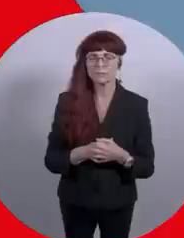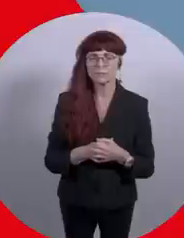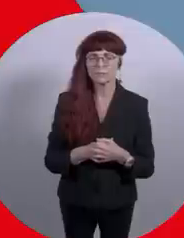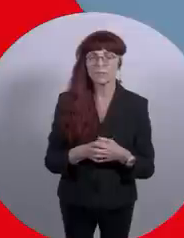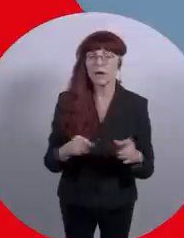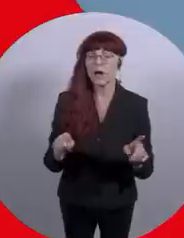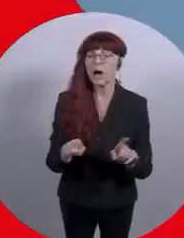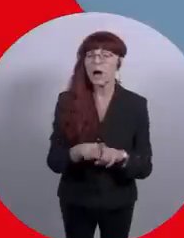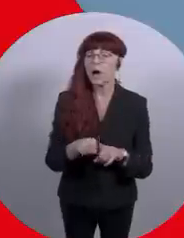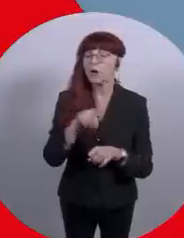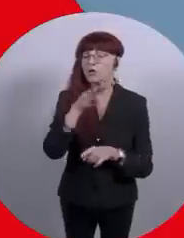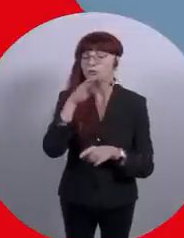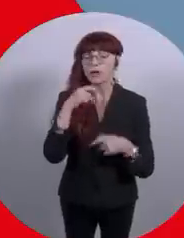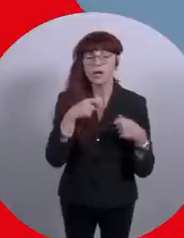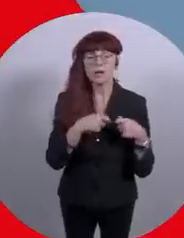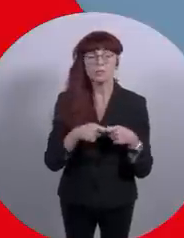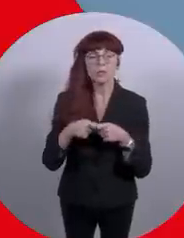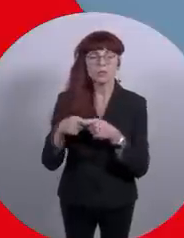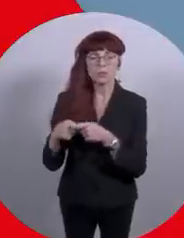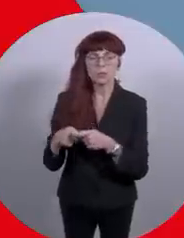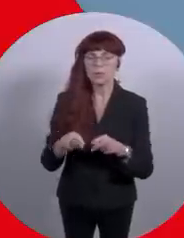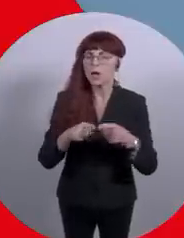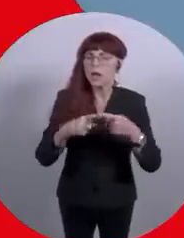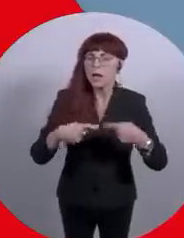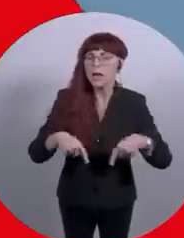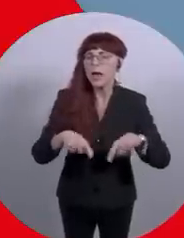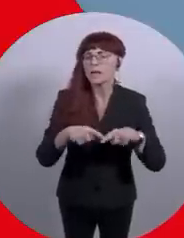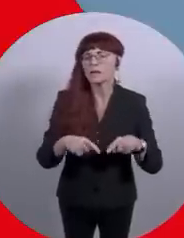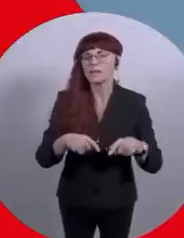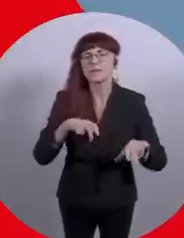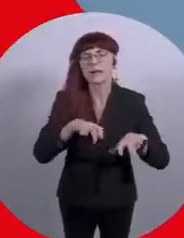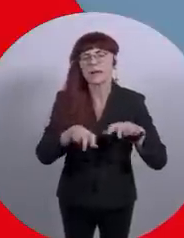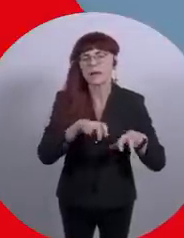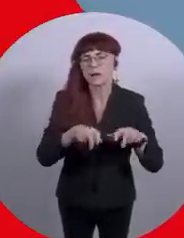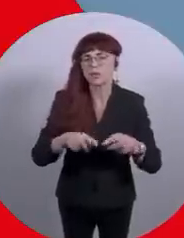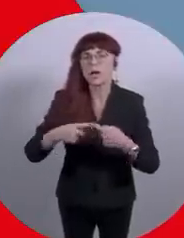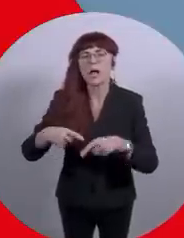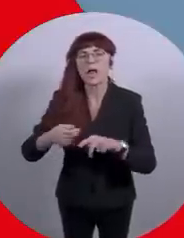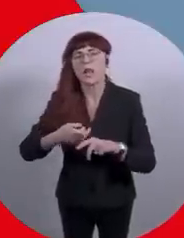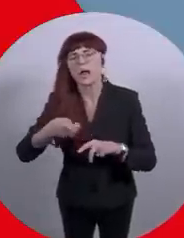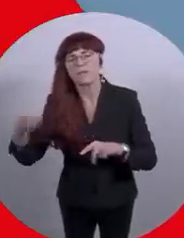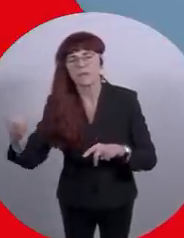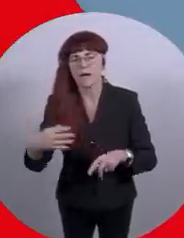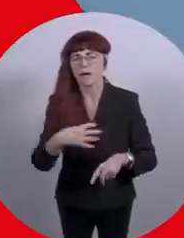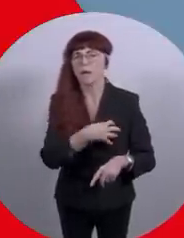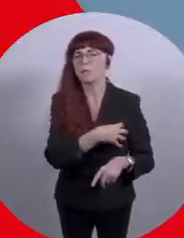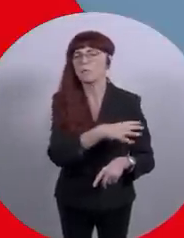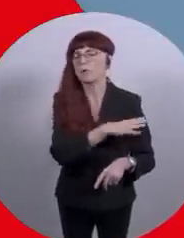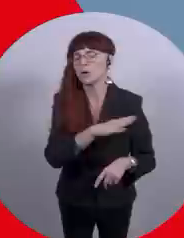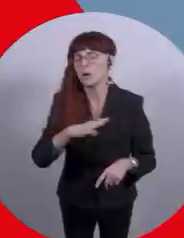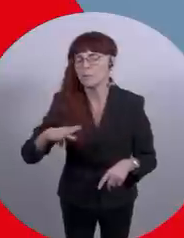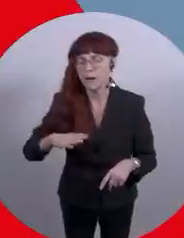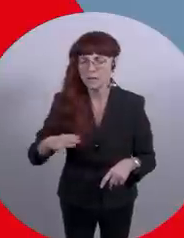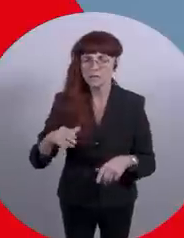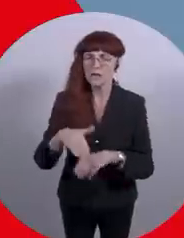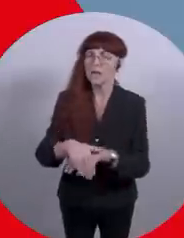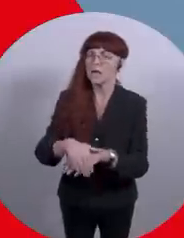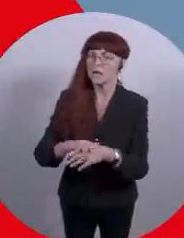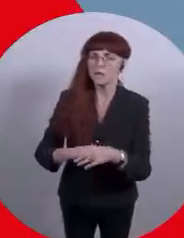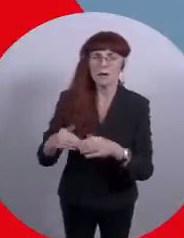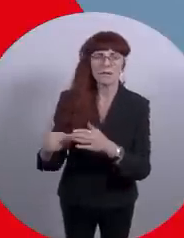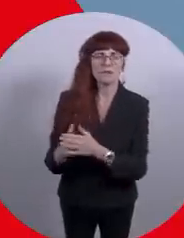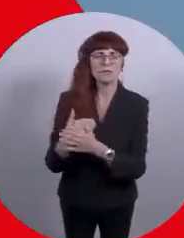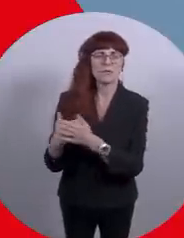es sind auch viele Mitglieder der Landesregierungen Mitglieder der Landtag gebürgermeister Gemeindevertreter in einem